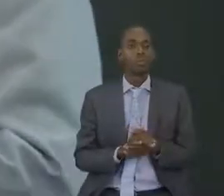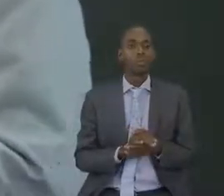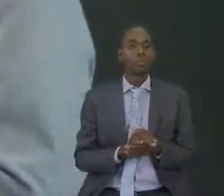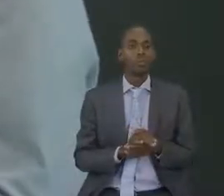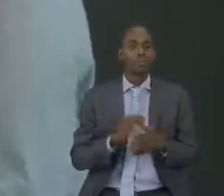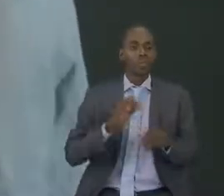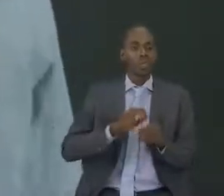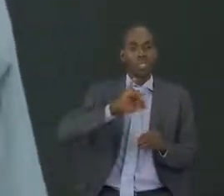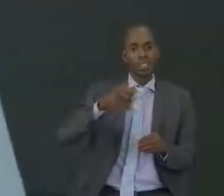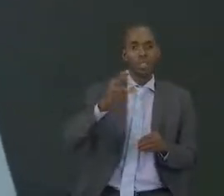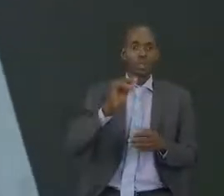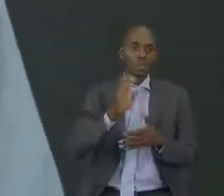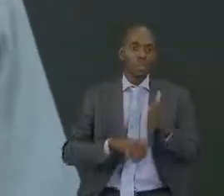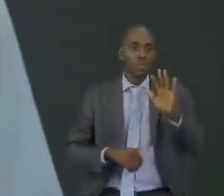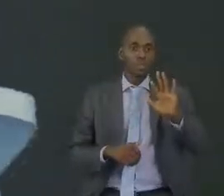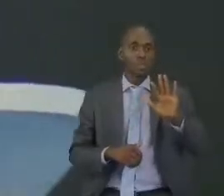En Jean 5,